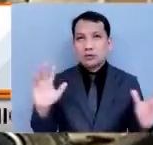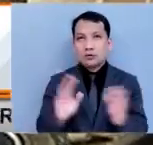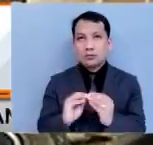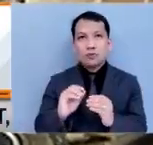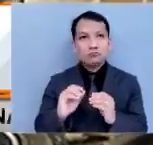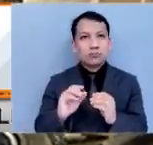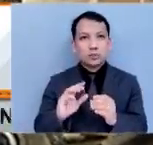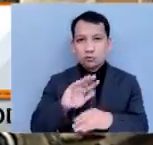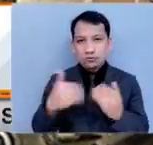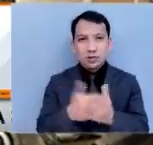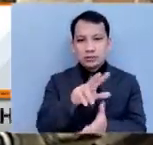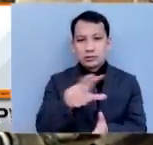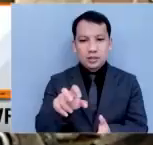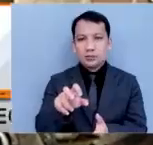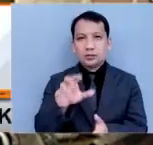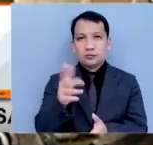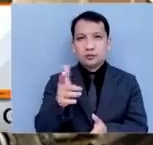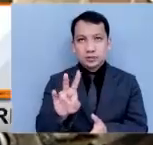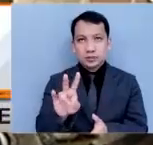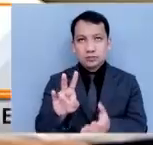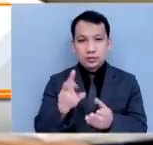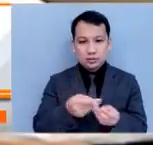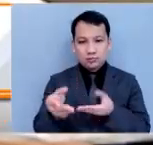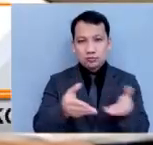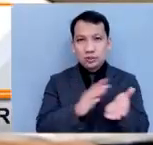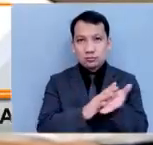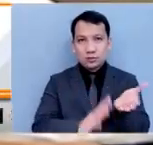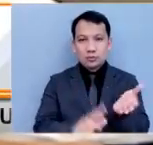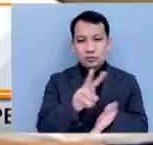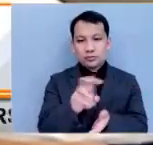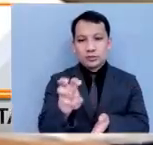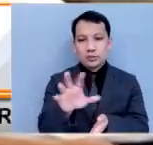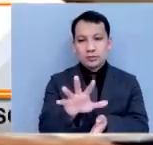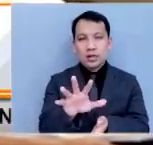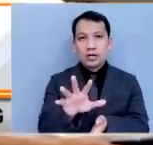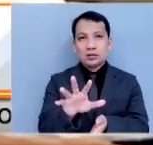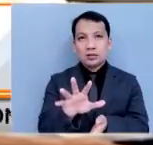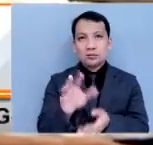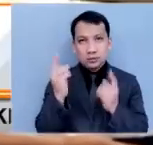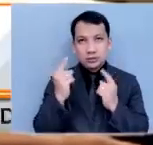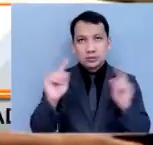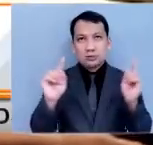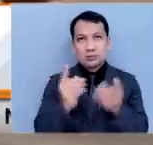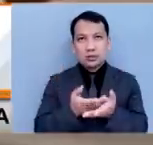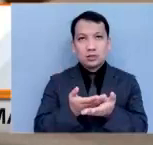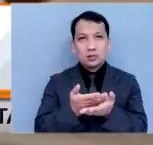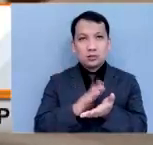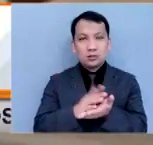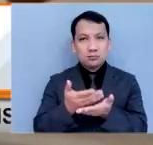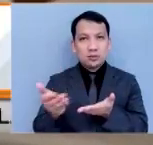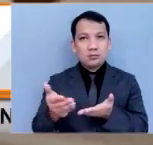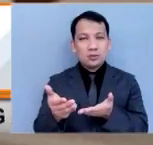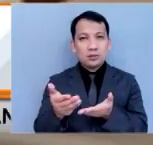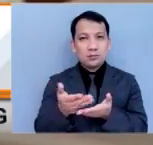umabot sa 327 ang nais mag-donate ng dugo. 265 naman dito ang successful blood donors. Dediretso